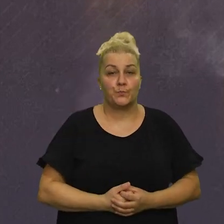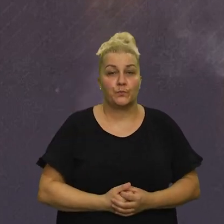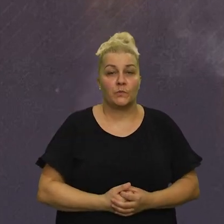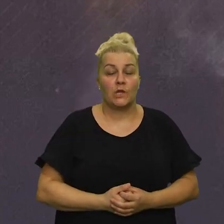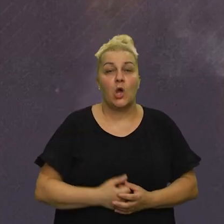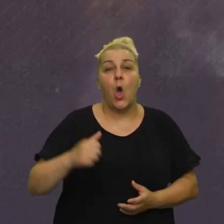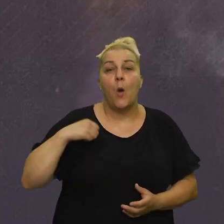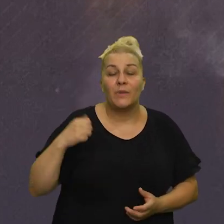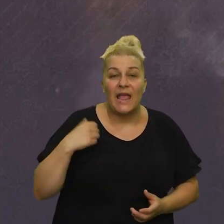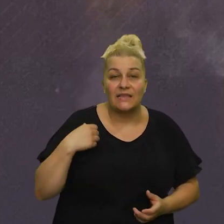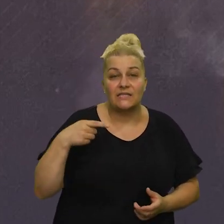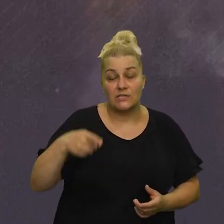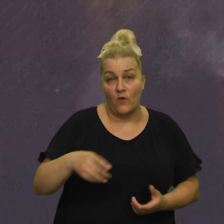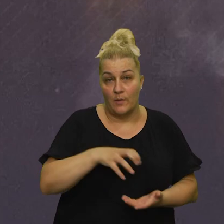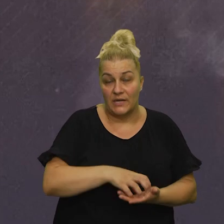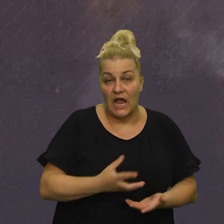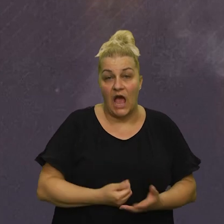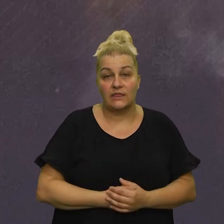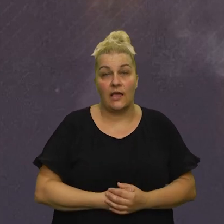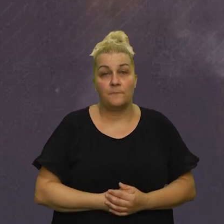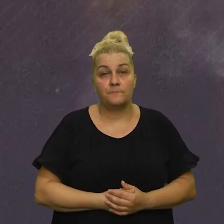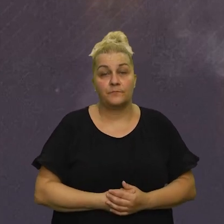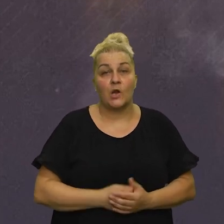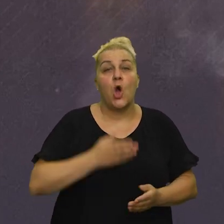o obljetnici same brigade,